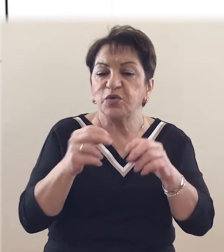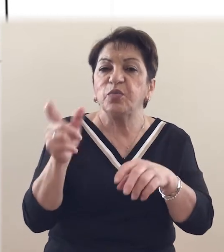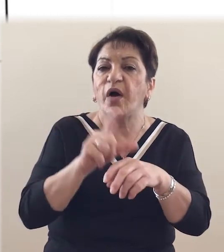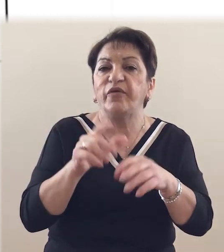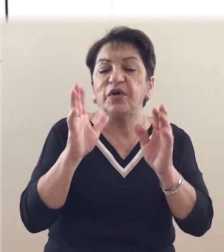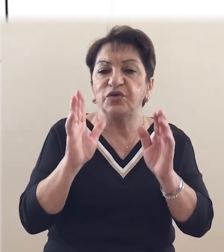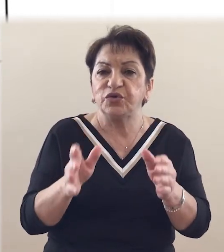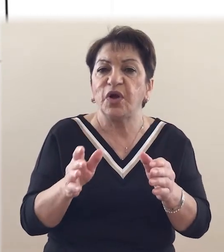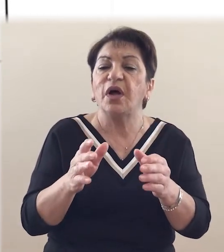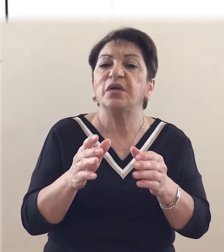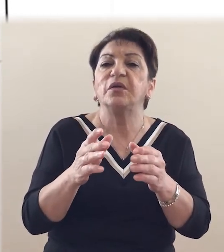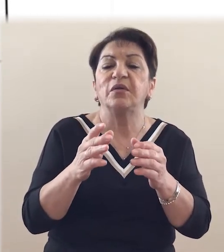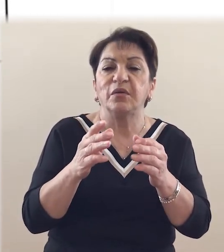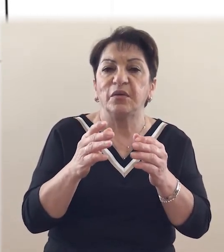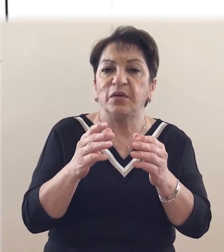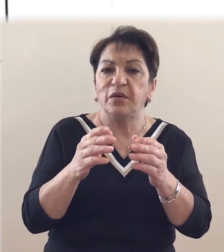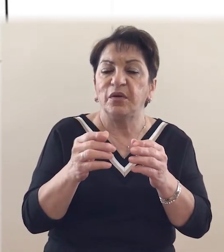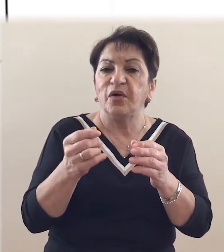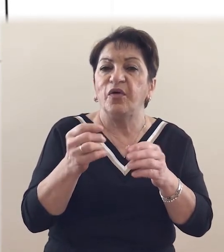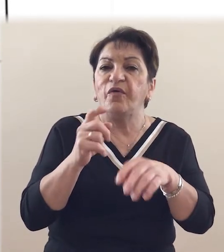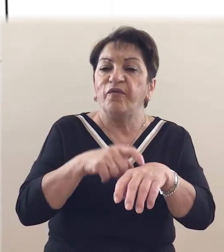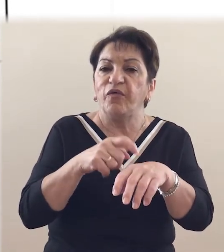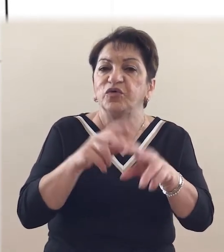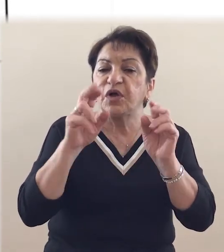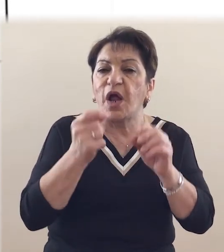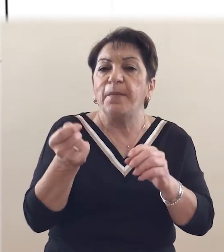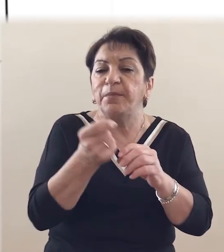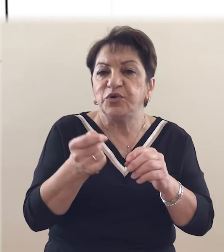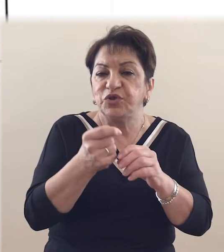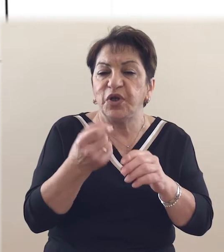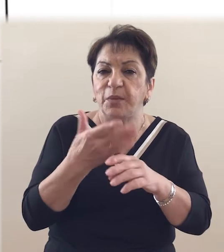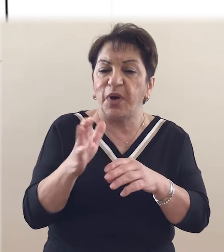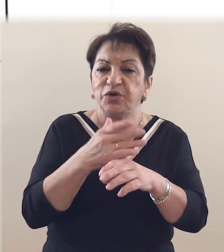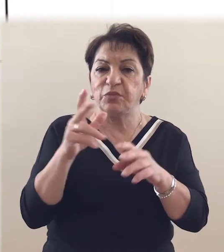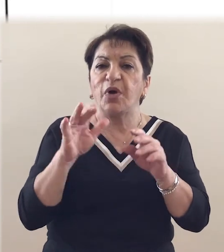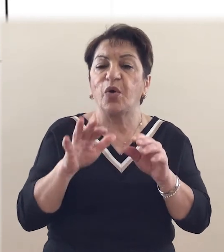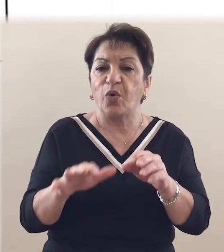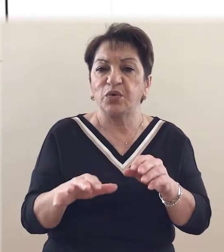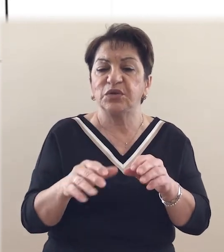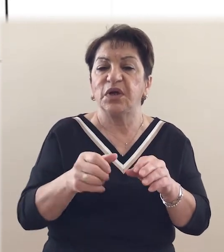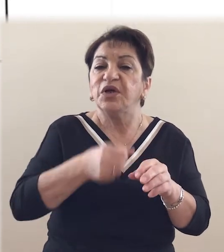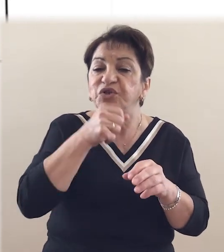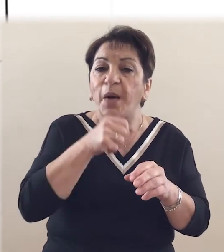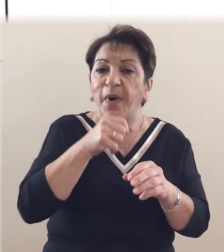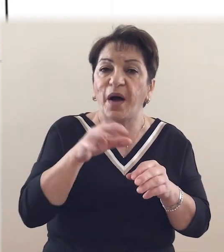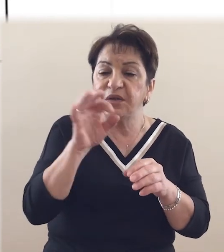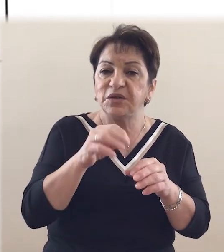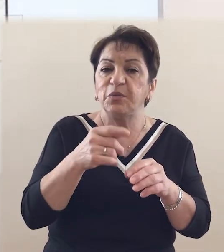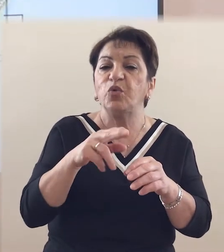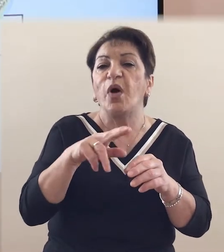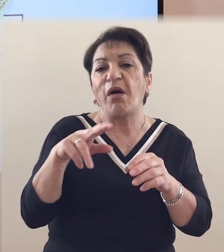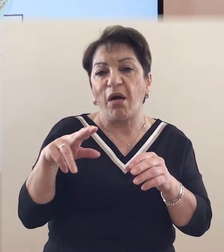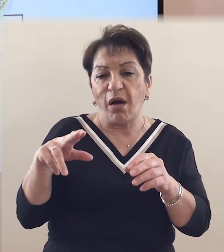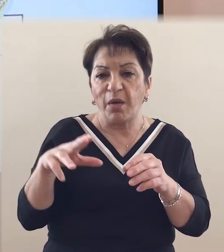շատ գերակշռում են ոսկրային բջիջների բաժանման գործընթացները, իսկ չափահաս մարդկանց մոտ